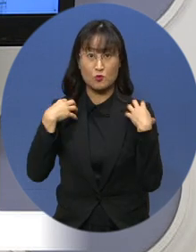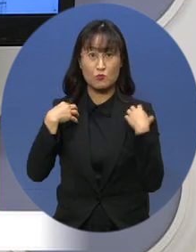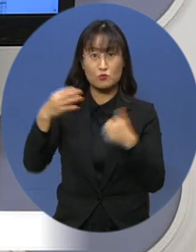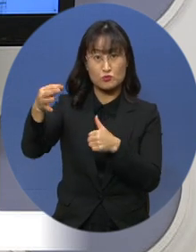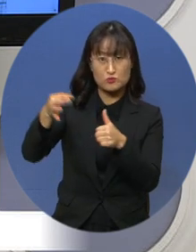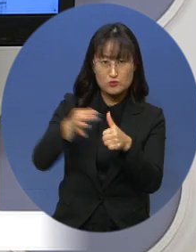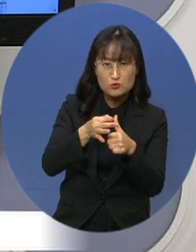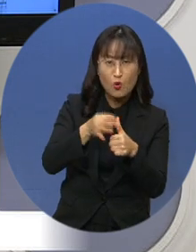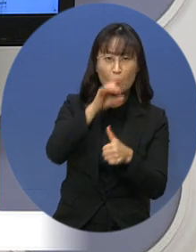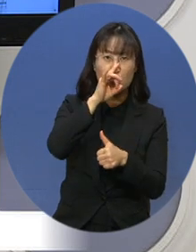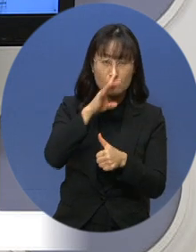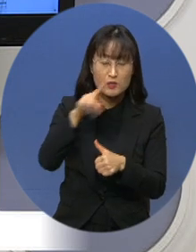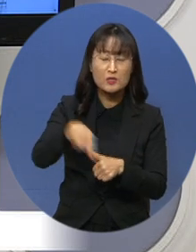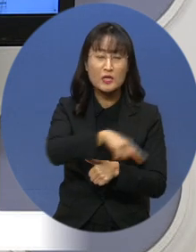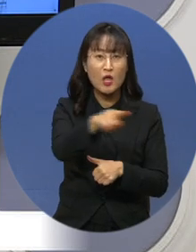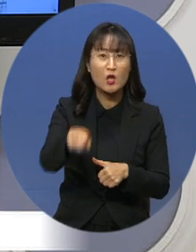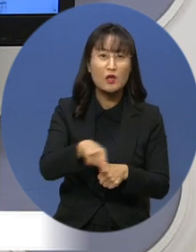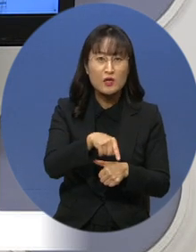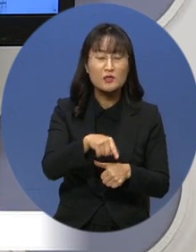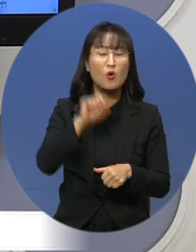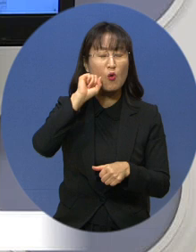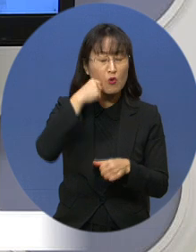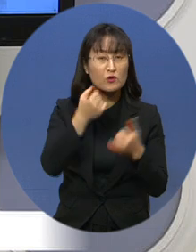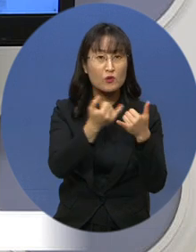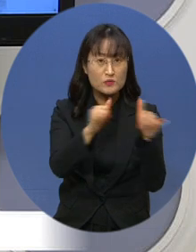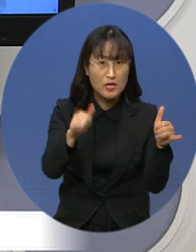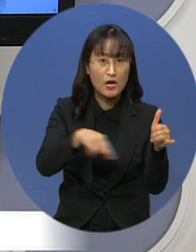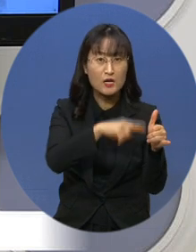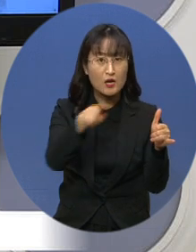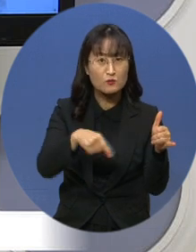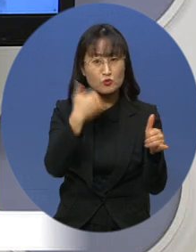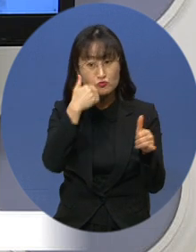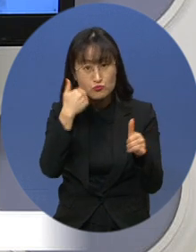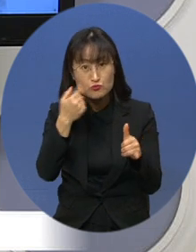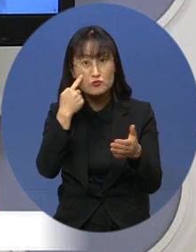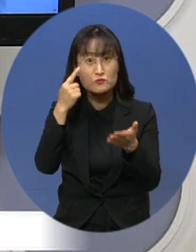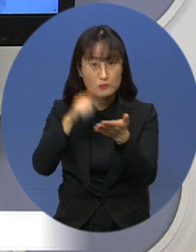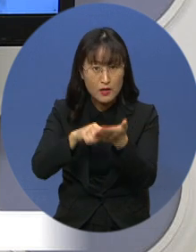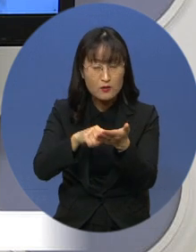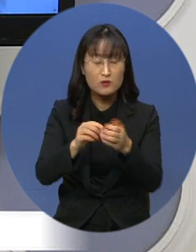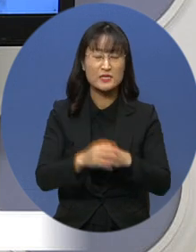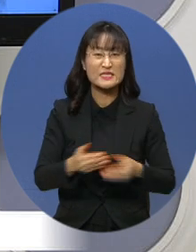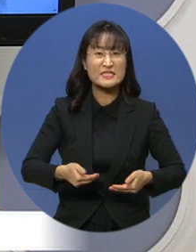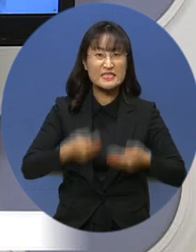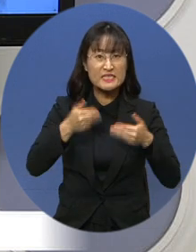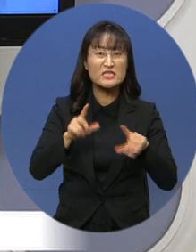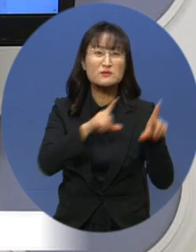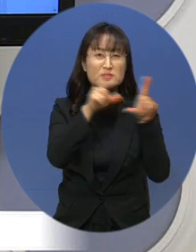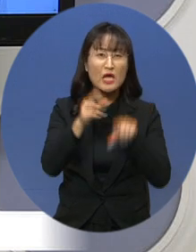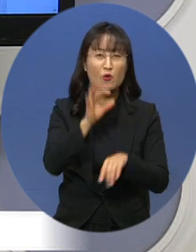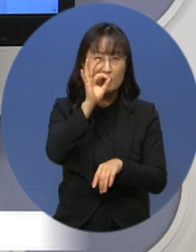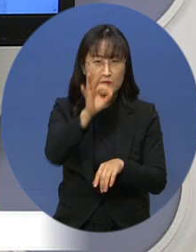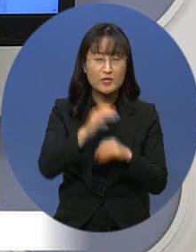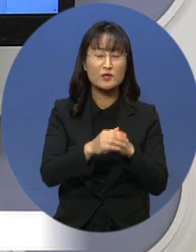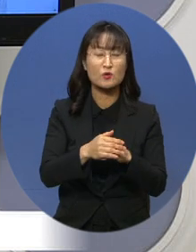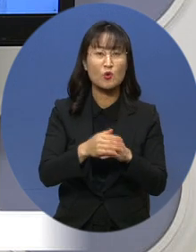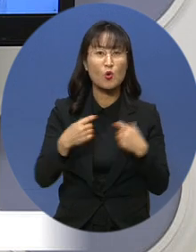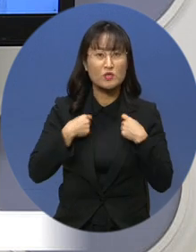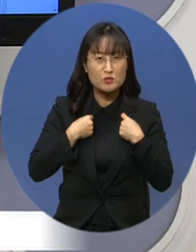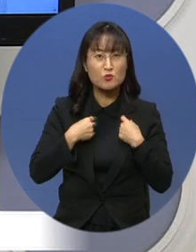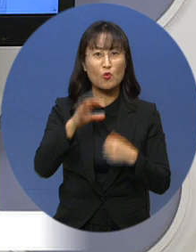못하는 복지 사각지대에 놓인 이유들에 범위를 확대하고 긴급 생계비와 의료비 등을 지원해 나갈